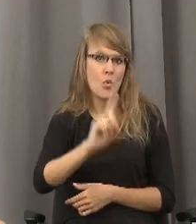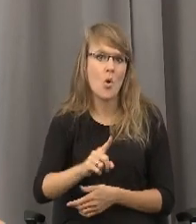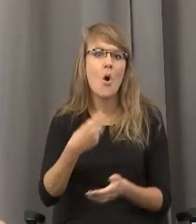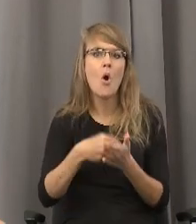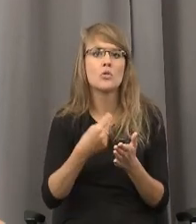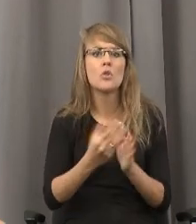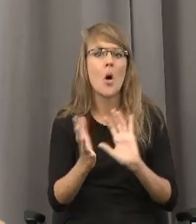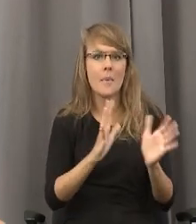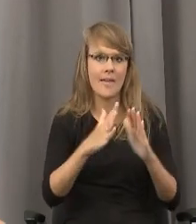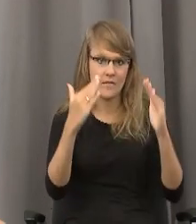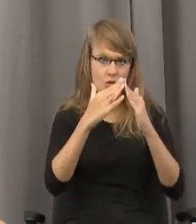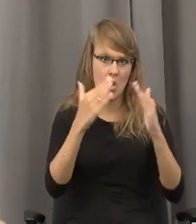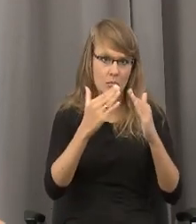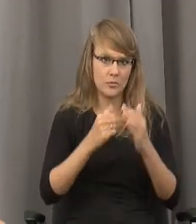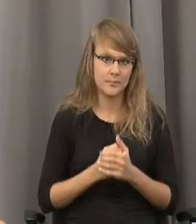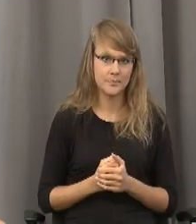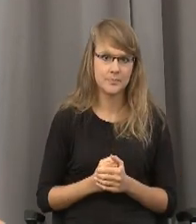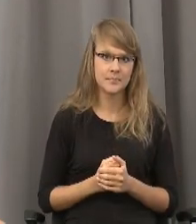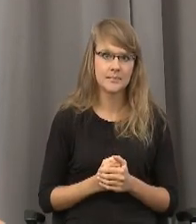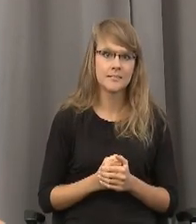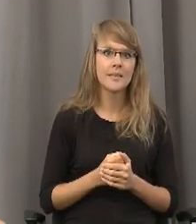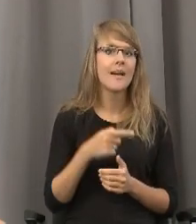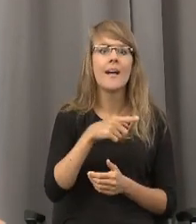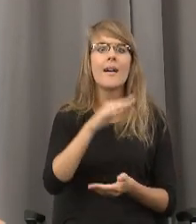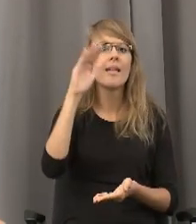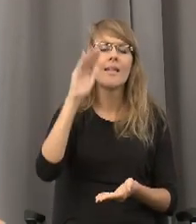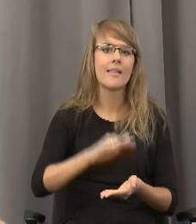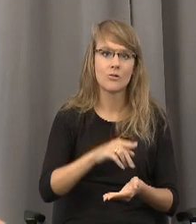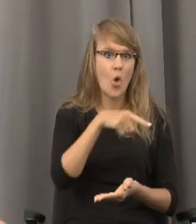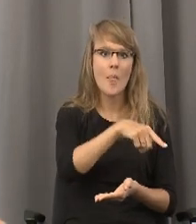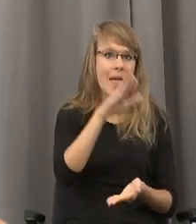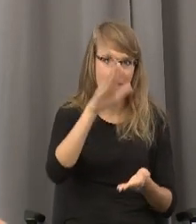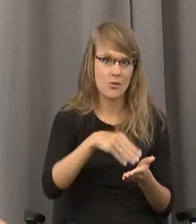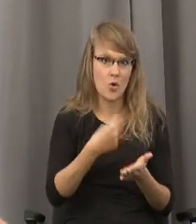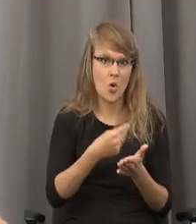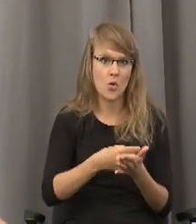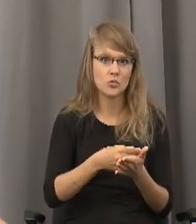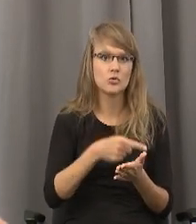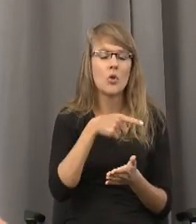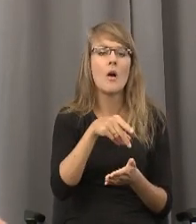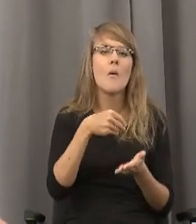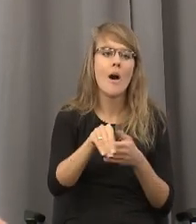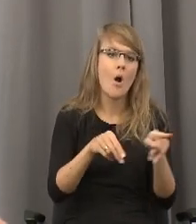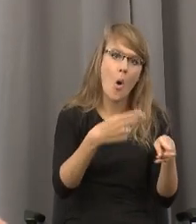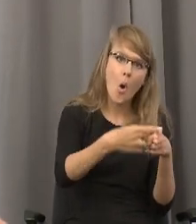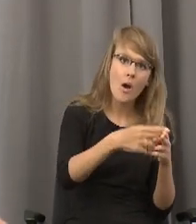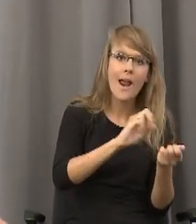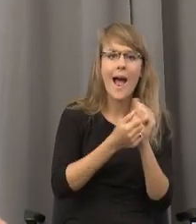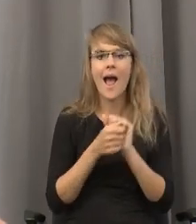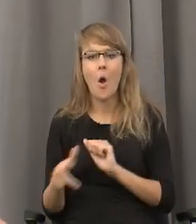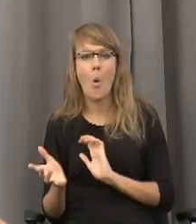opieki w domu. Najniższy koszt, mówię, to są koszty ponoszone przez chorego bądź opiekuna. Są wtedy,